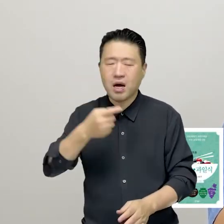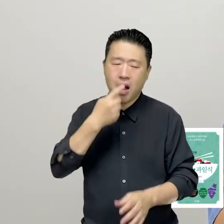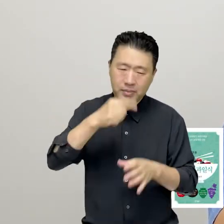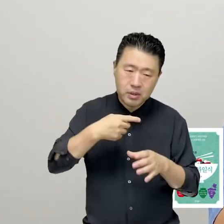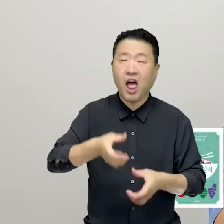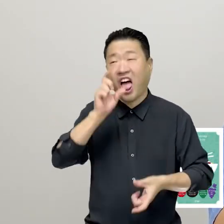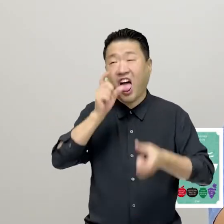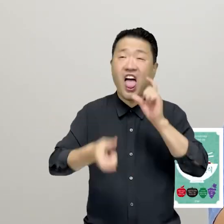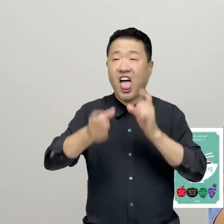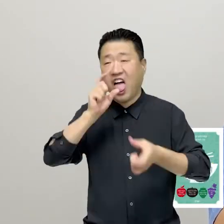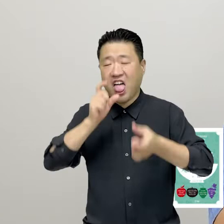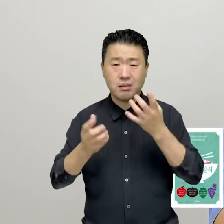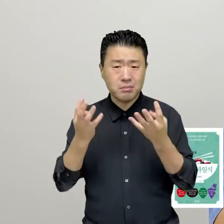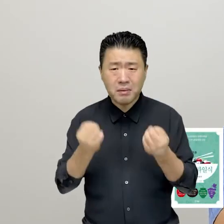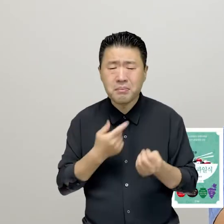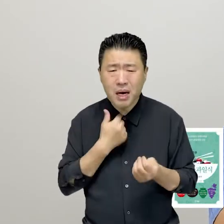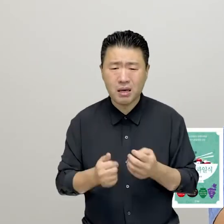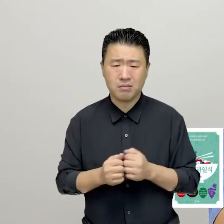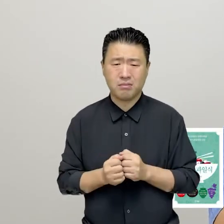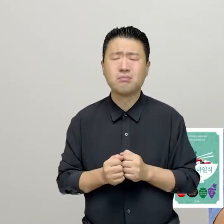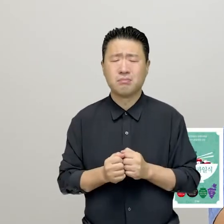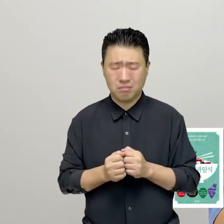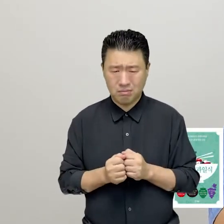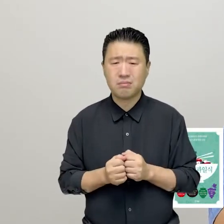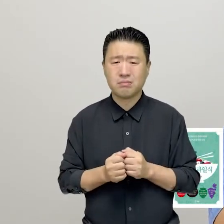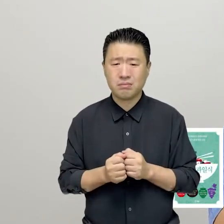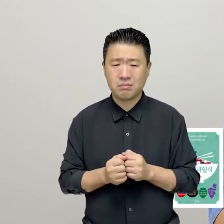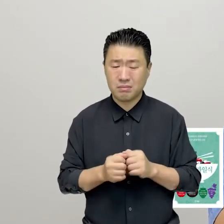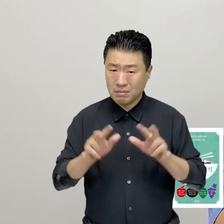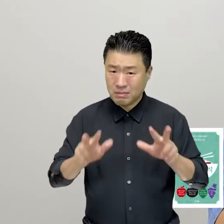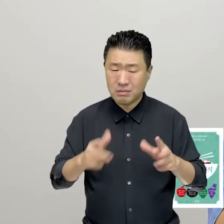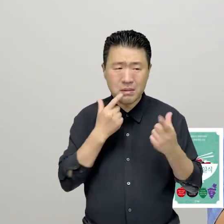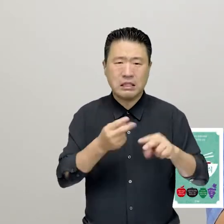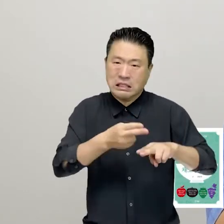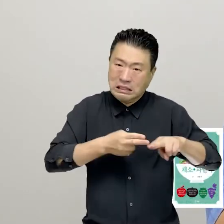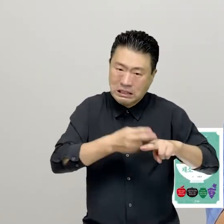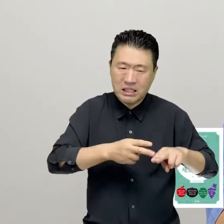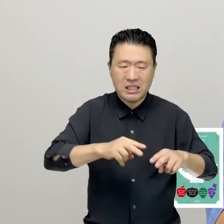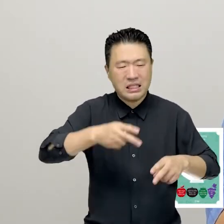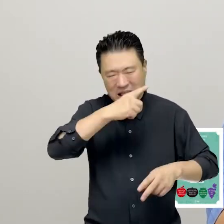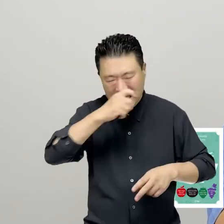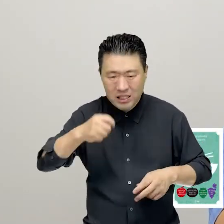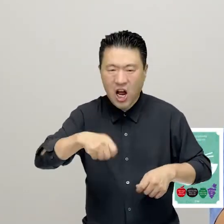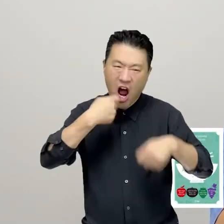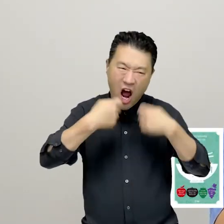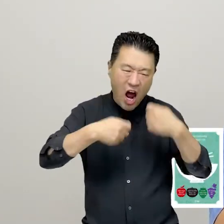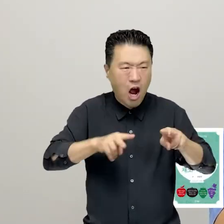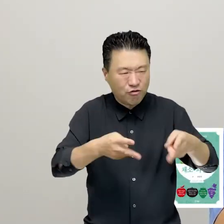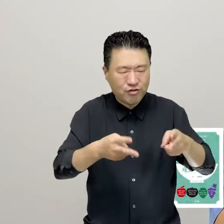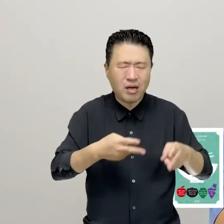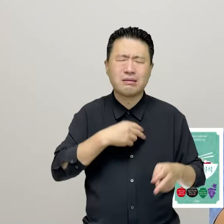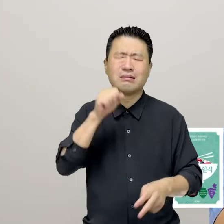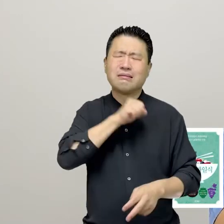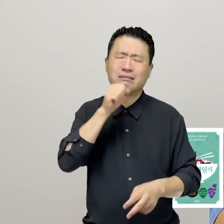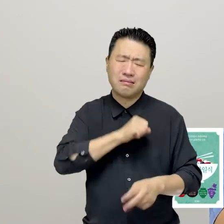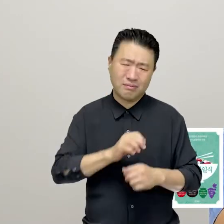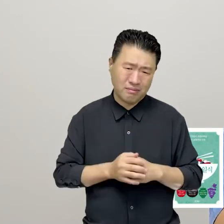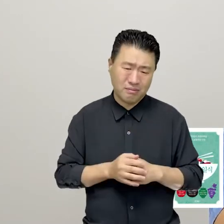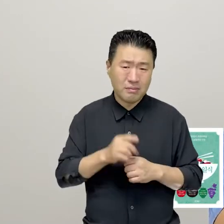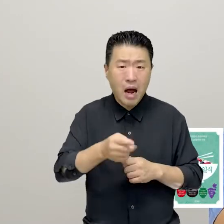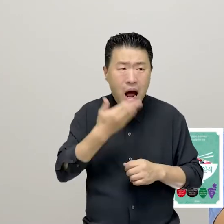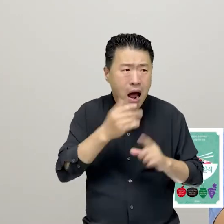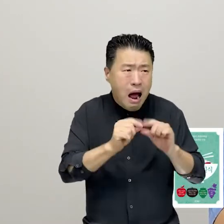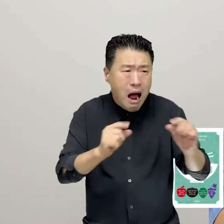술과 커피를 매일 엄청나게 마셨습니다. 역시 지금도 돈가스와 짜장면, 튀긴 음식들을 가장